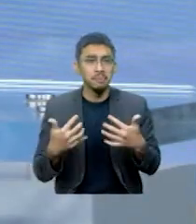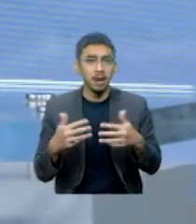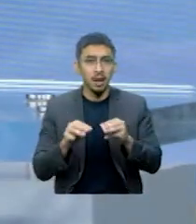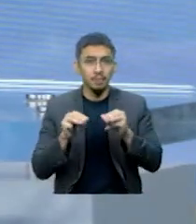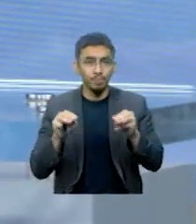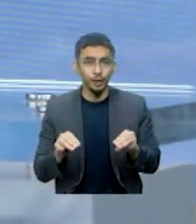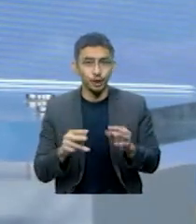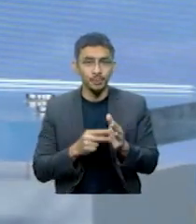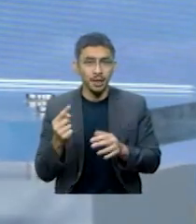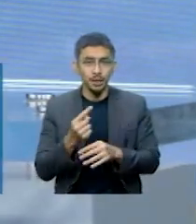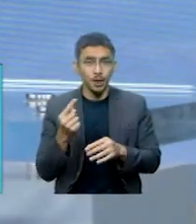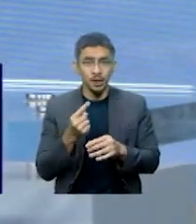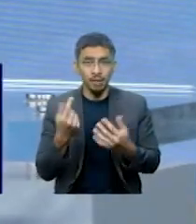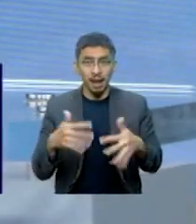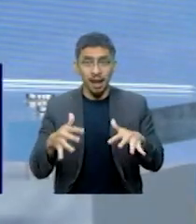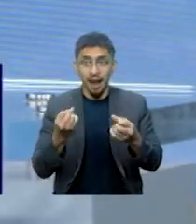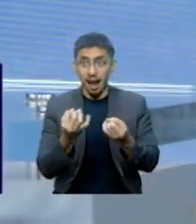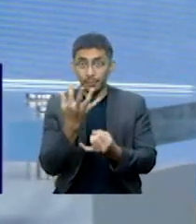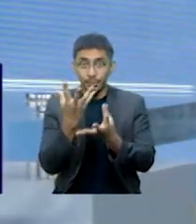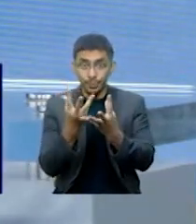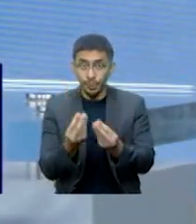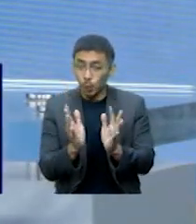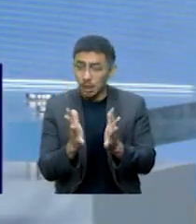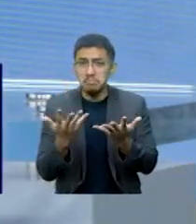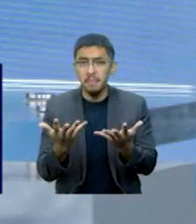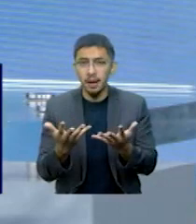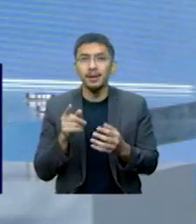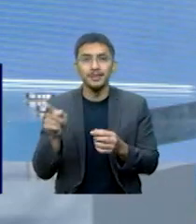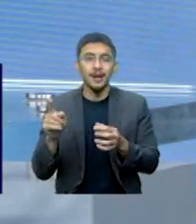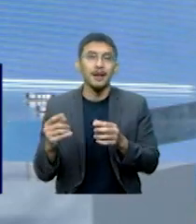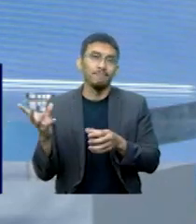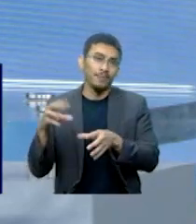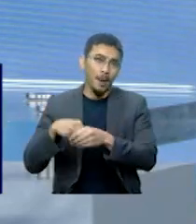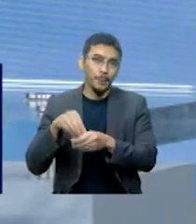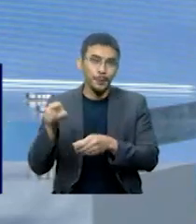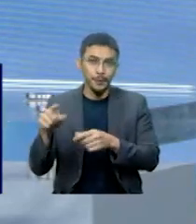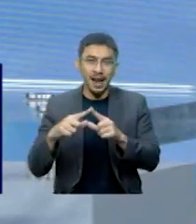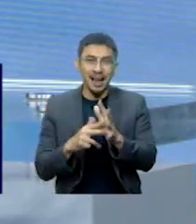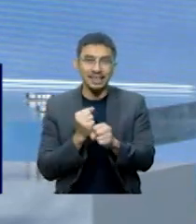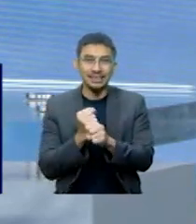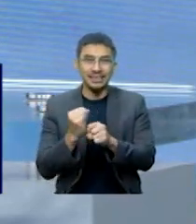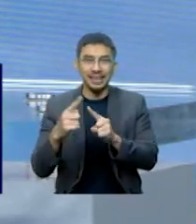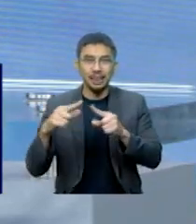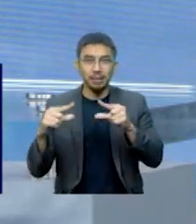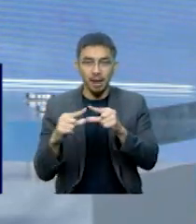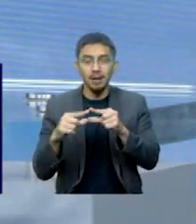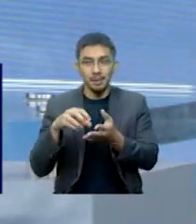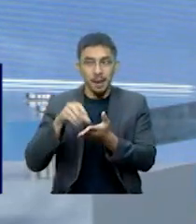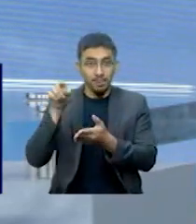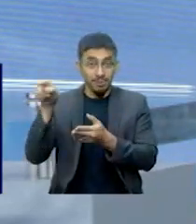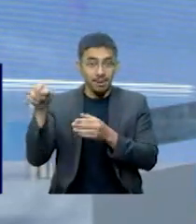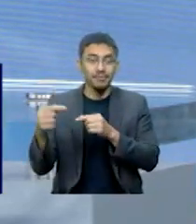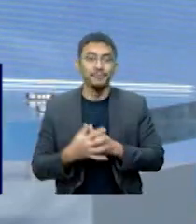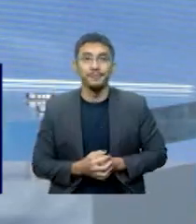Lalu bagaimana kondisi Museum Nasional saat ini? Setelah api bisa dipadamkan, kita bergabung dengan Anggita Maura yang berada di lokasi. Ya